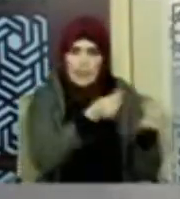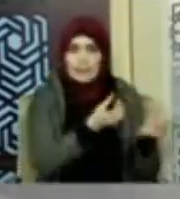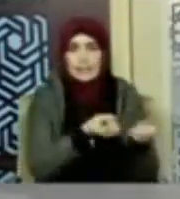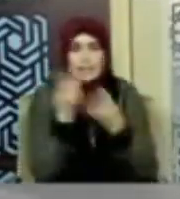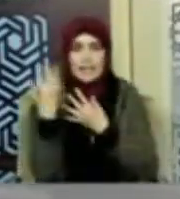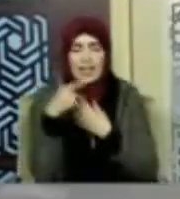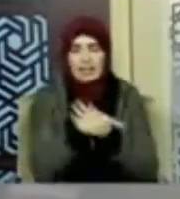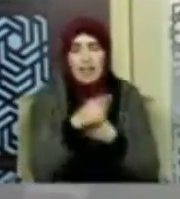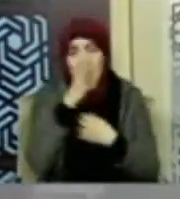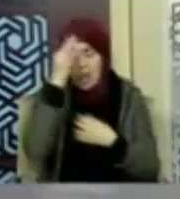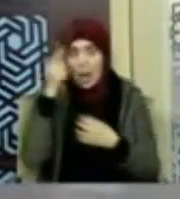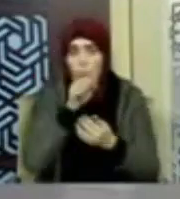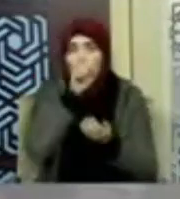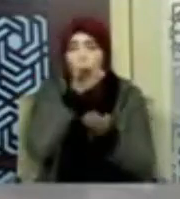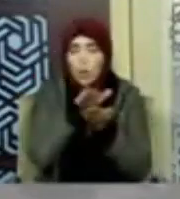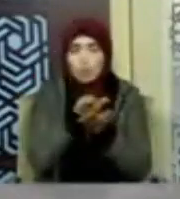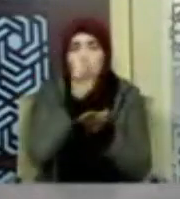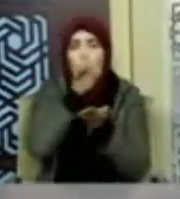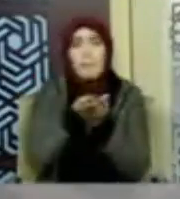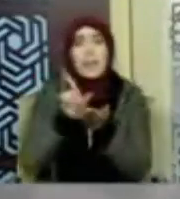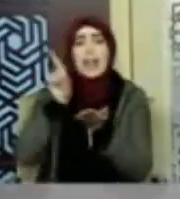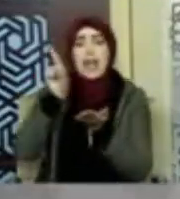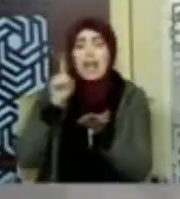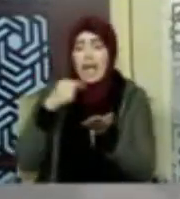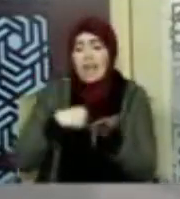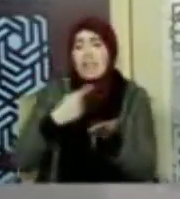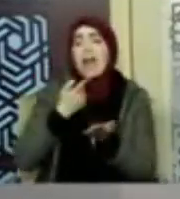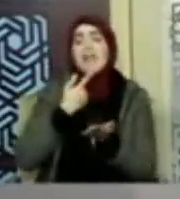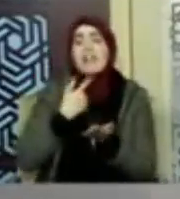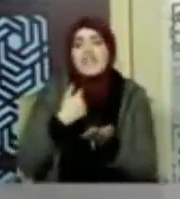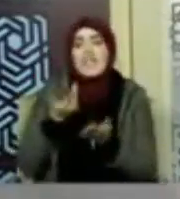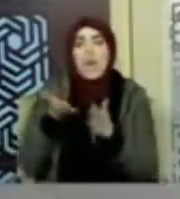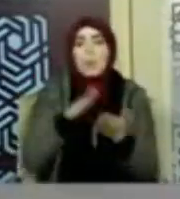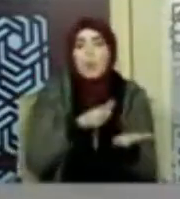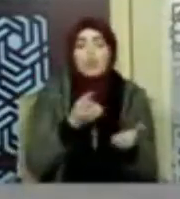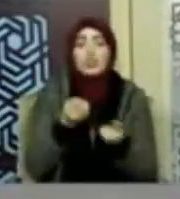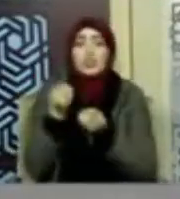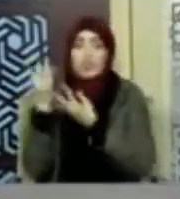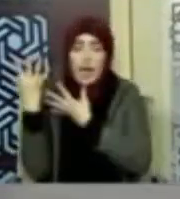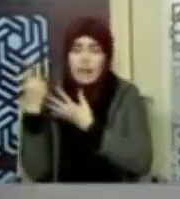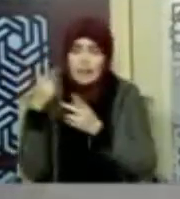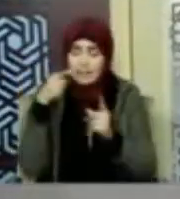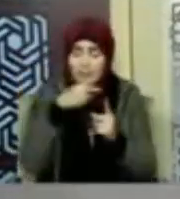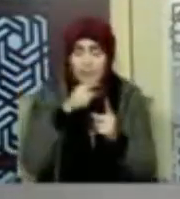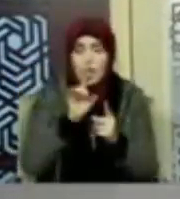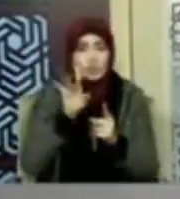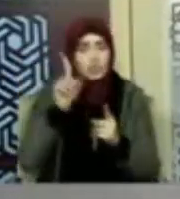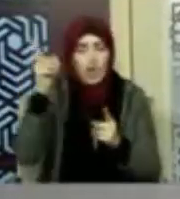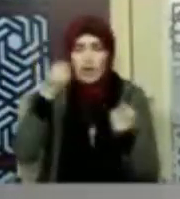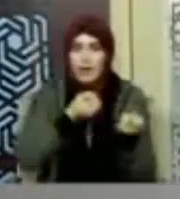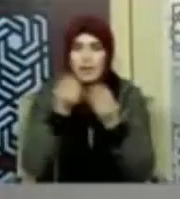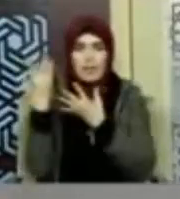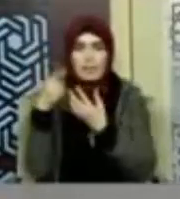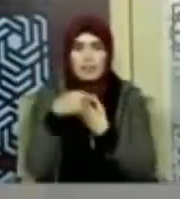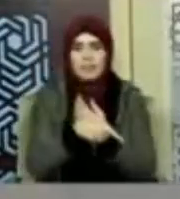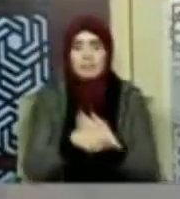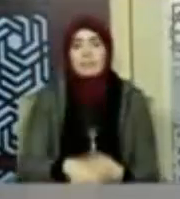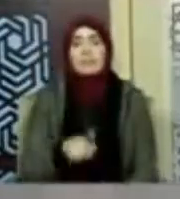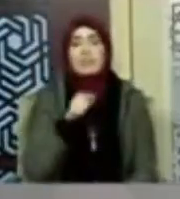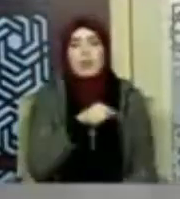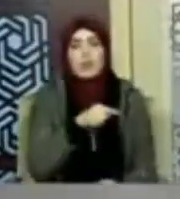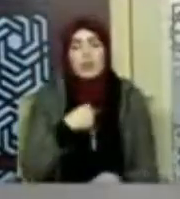لو أقسم على الله لأبره، منهم عمرو بن الجموح يخطر أو